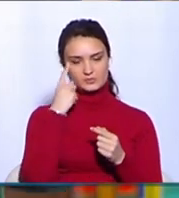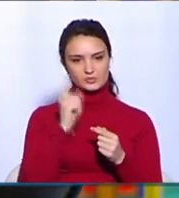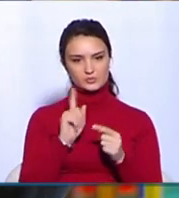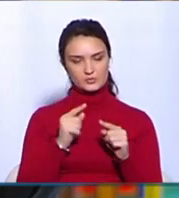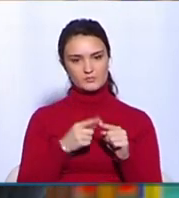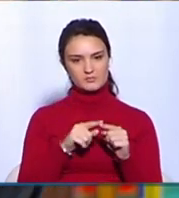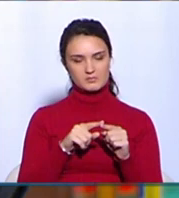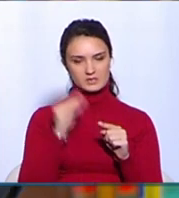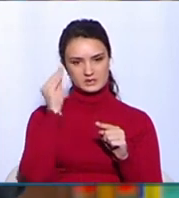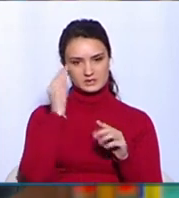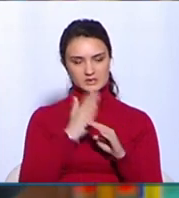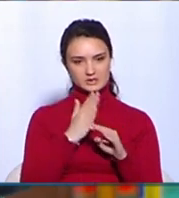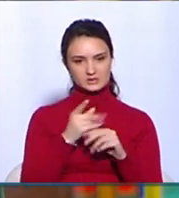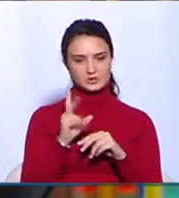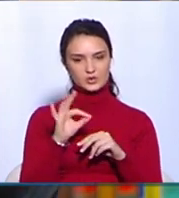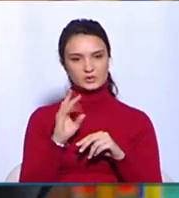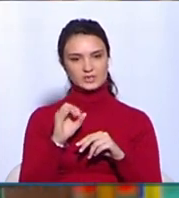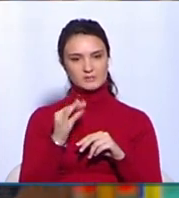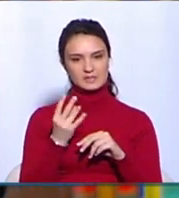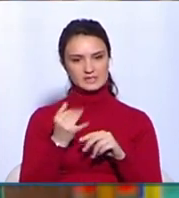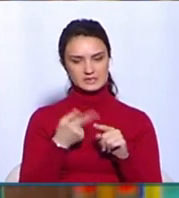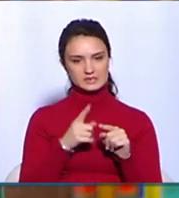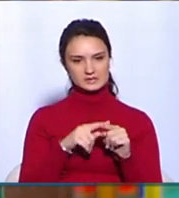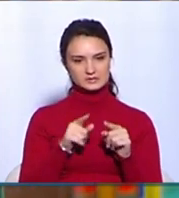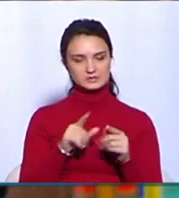რომ აზრი არის კონტამინაციის, ანუ